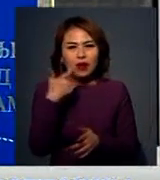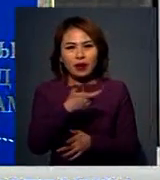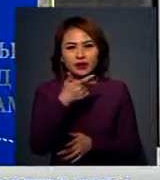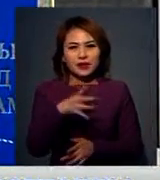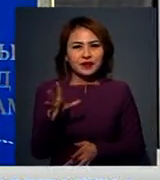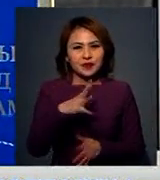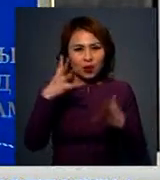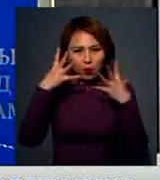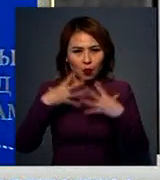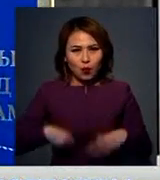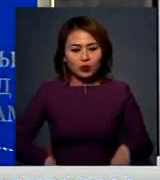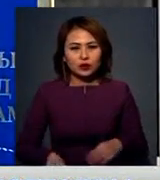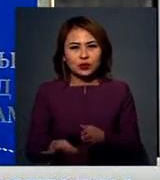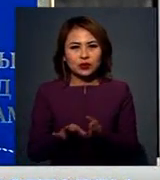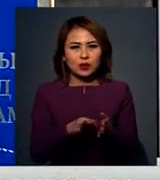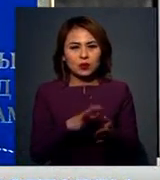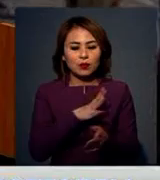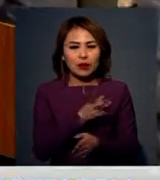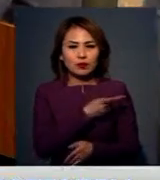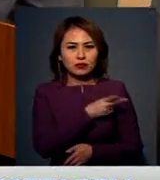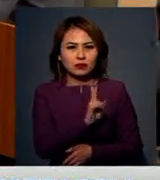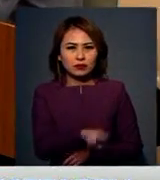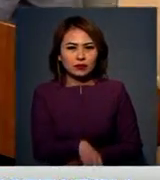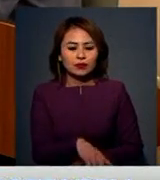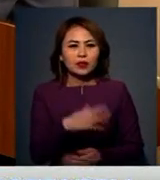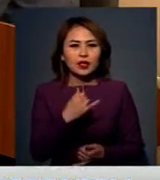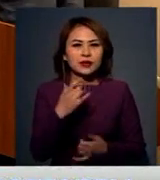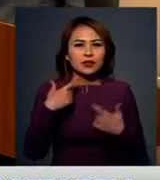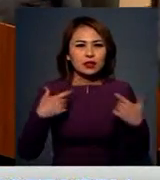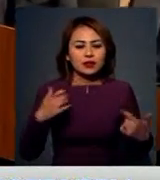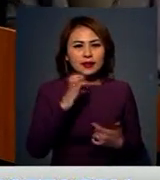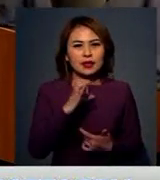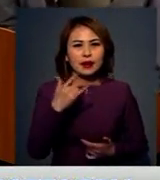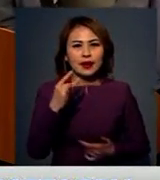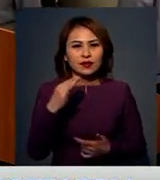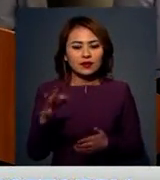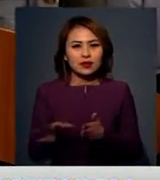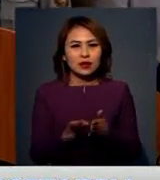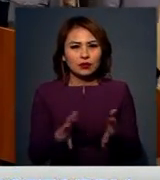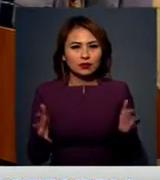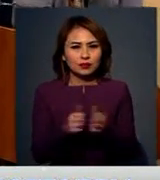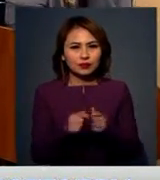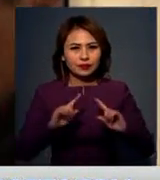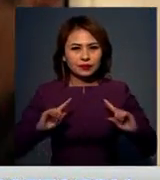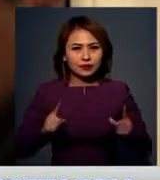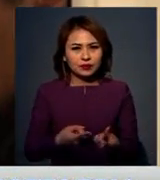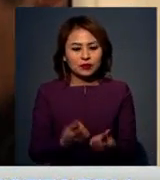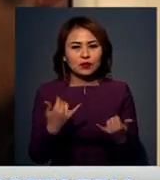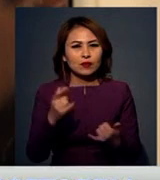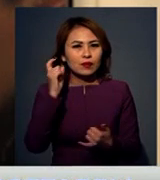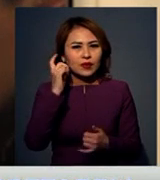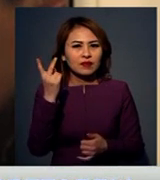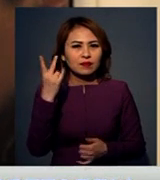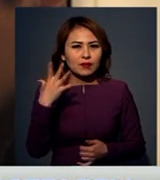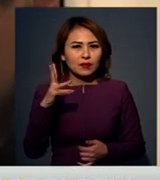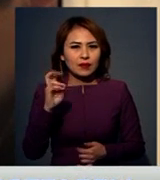барлығы денесіне дарып, Рақышев сол жерде қайтыс болды. Ал сержант Серік Ғариф бұдан кейін бірден тұтқынға алынған, қазір оның жасы